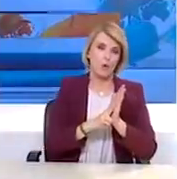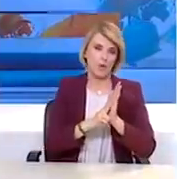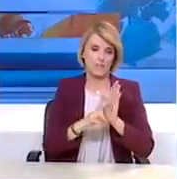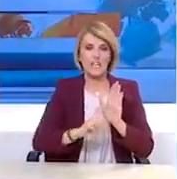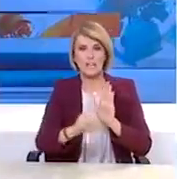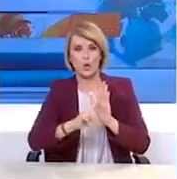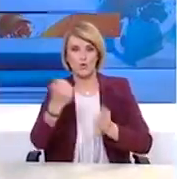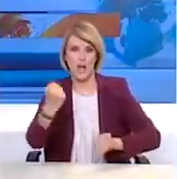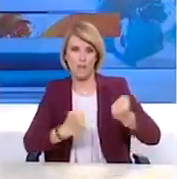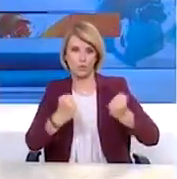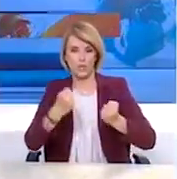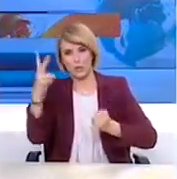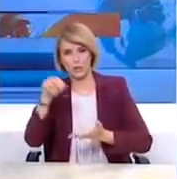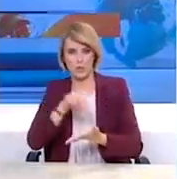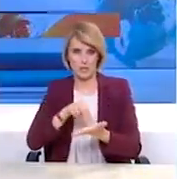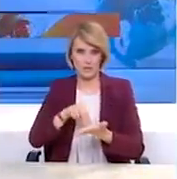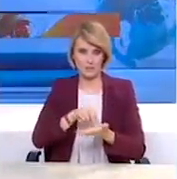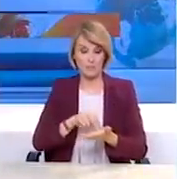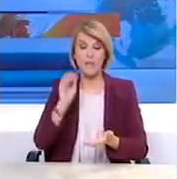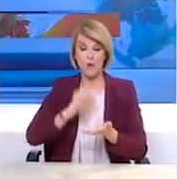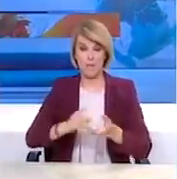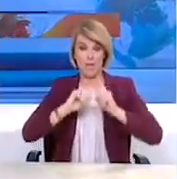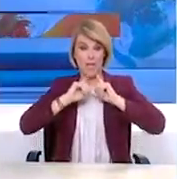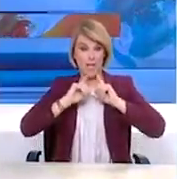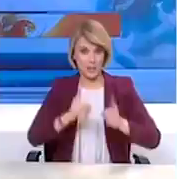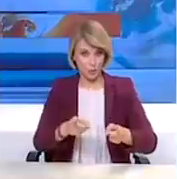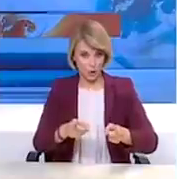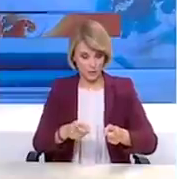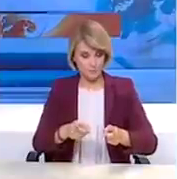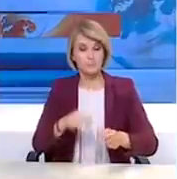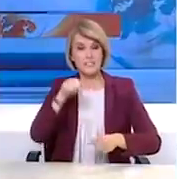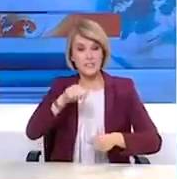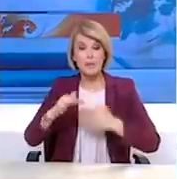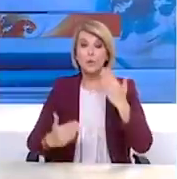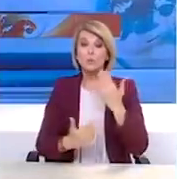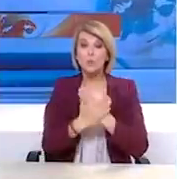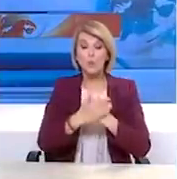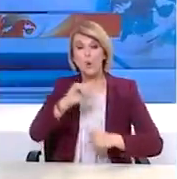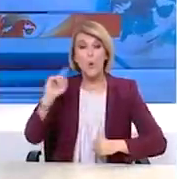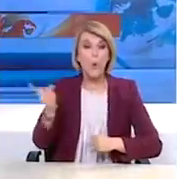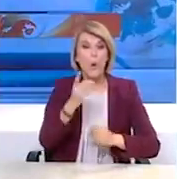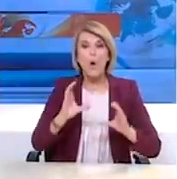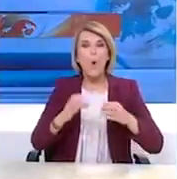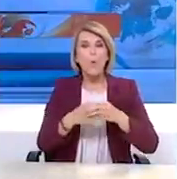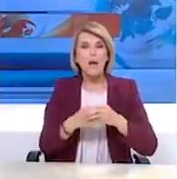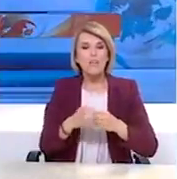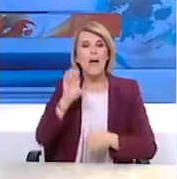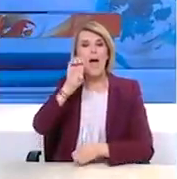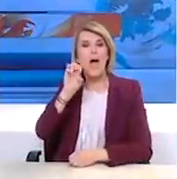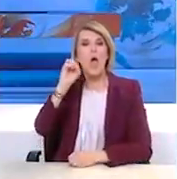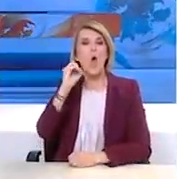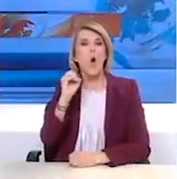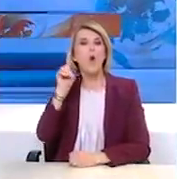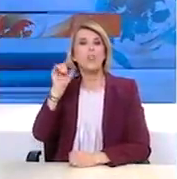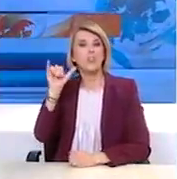δώσαμε εντολή να μεταβούν και είναι από σήμερα το πρωί εκεί τα κλιμάκια του ΕΟΔΗ και της Γενικής